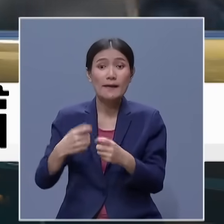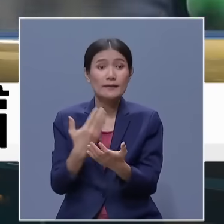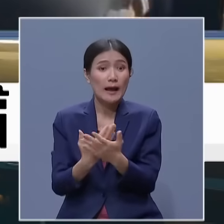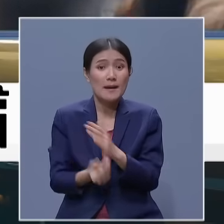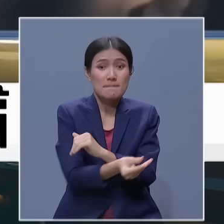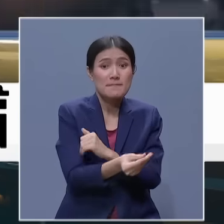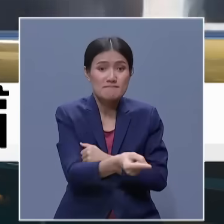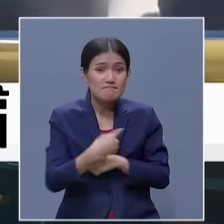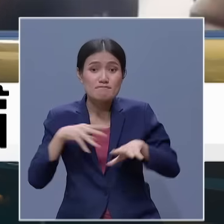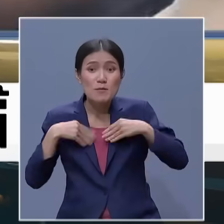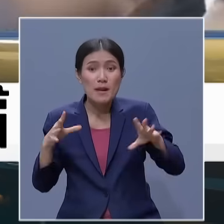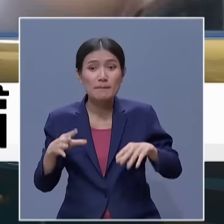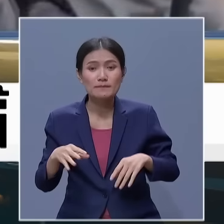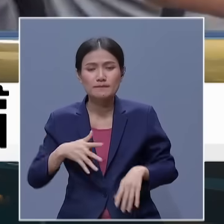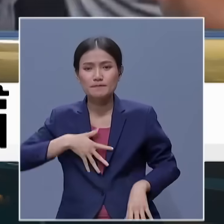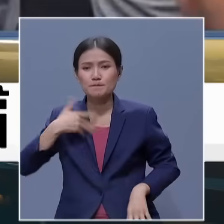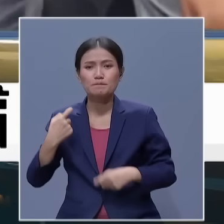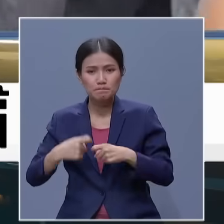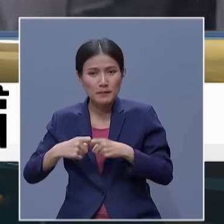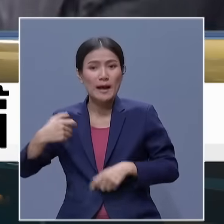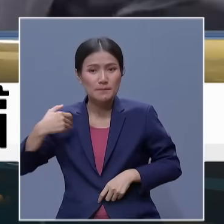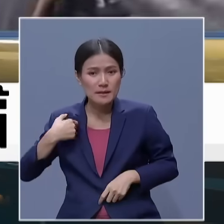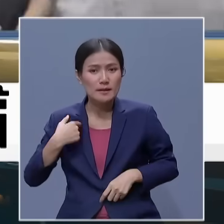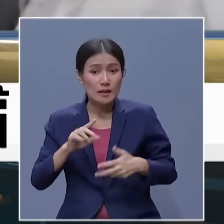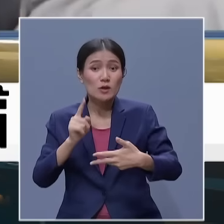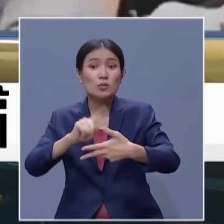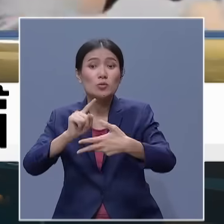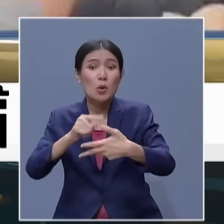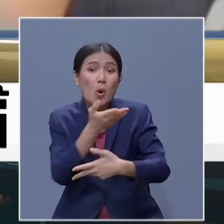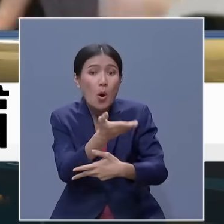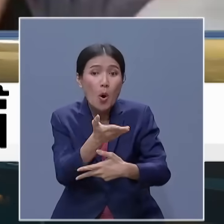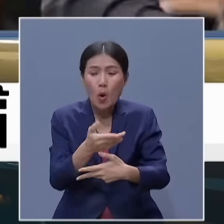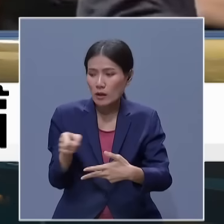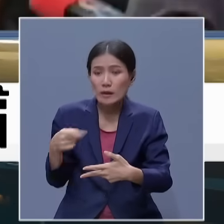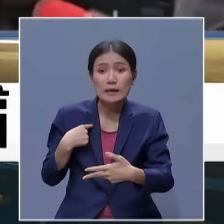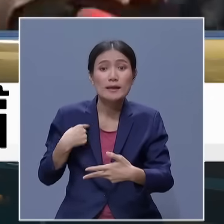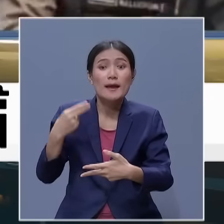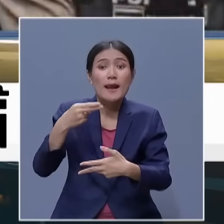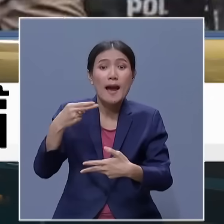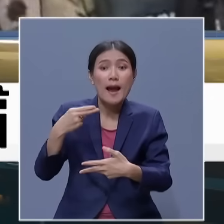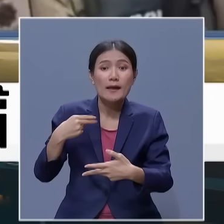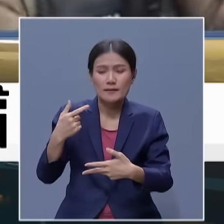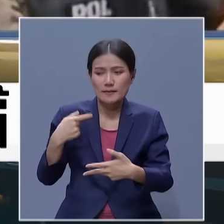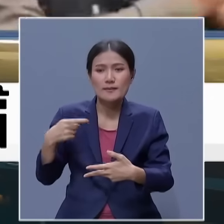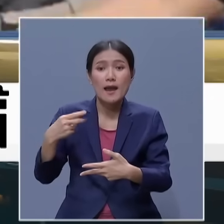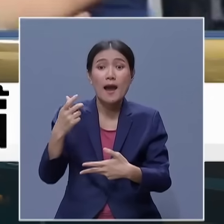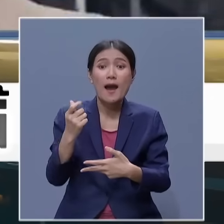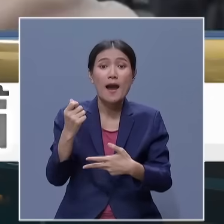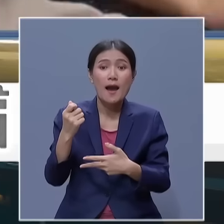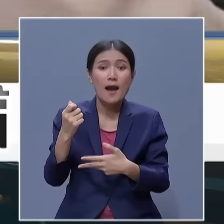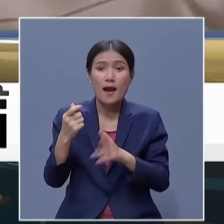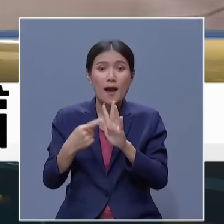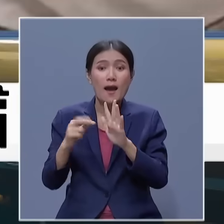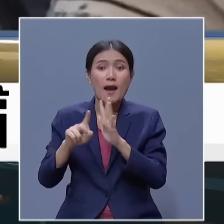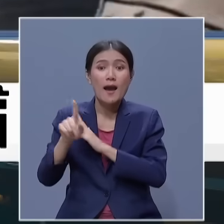ถ้าลงมากำกับดูแลนะครับแล้วก็เรื่องของการขอย้ายลูกน้องซึ่งจากรายงานเนี่ยจากข้อมูลท่านรองโจ๊กท่านบ